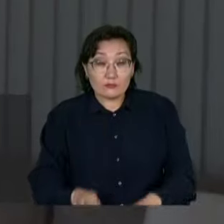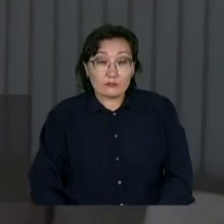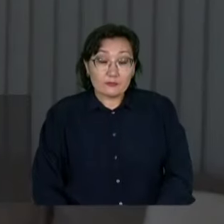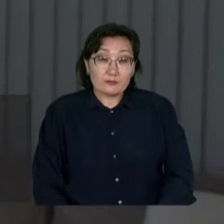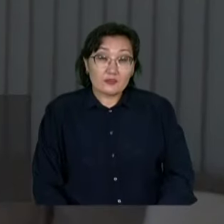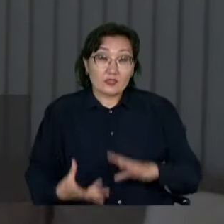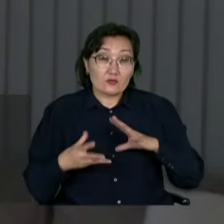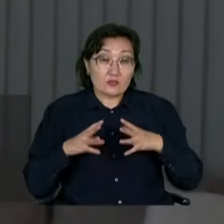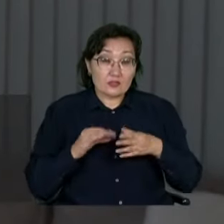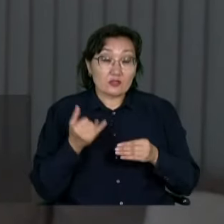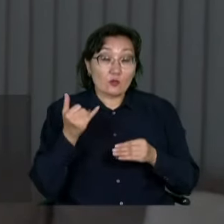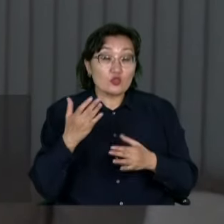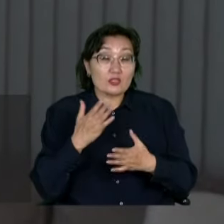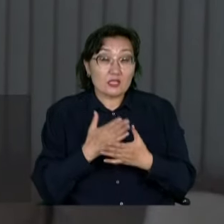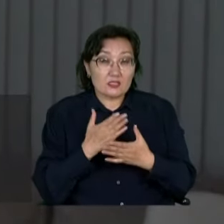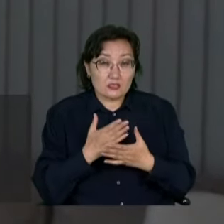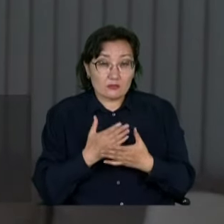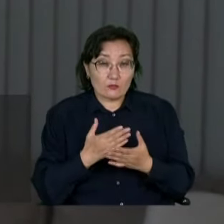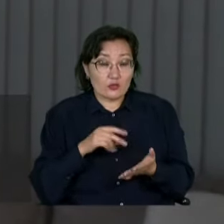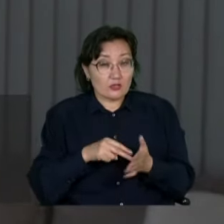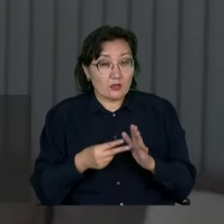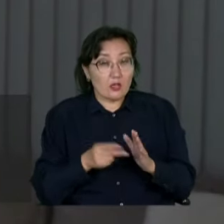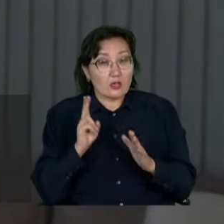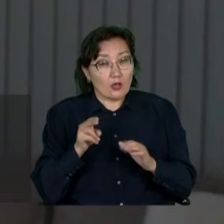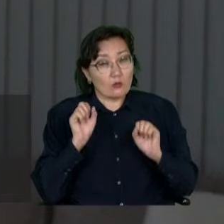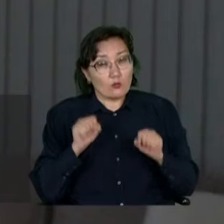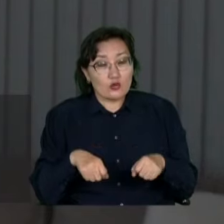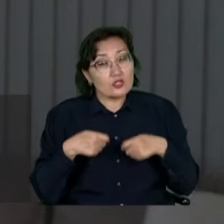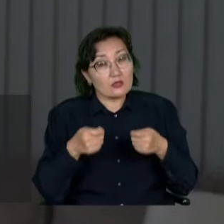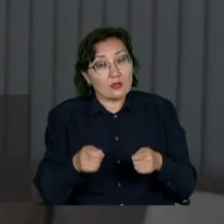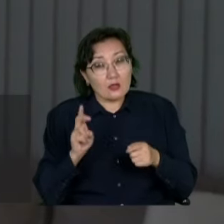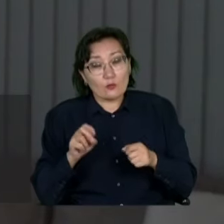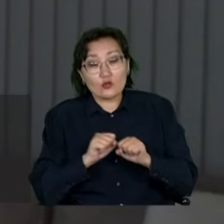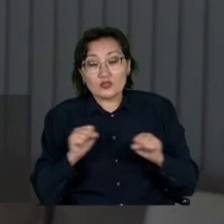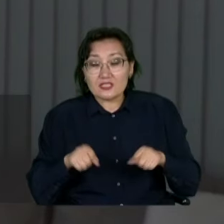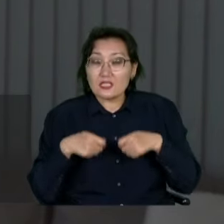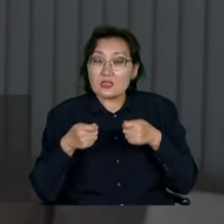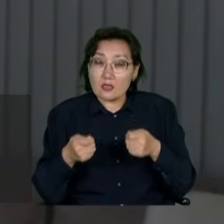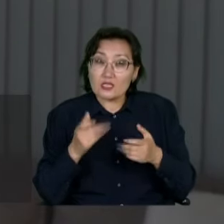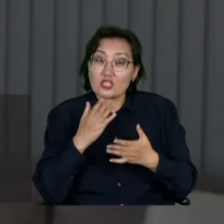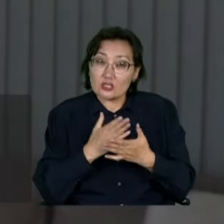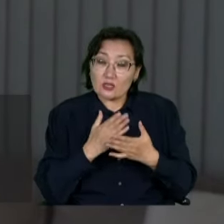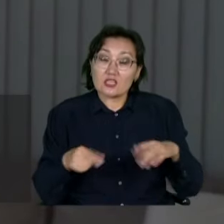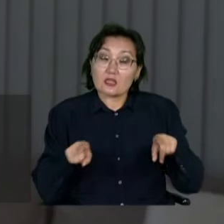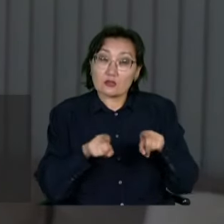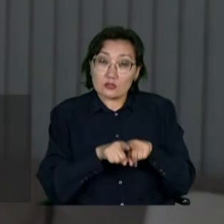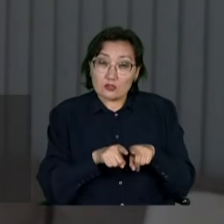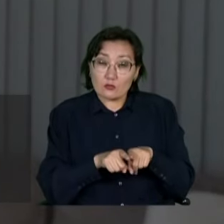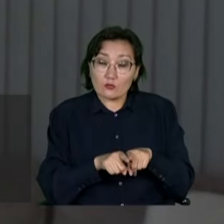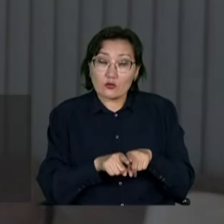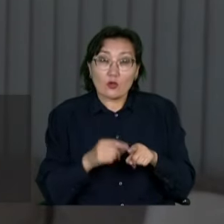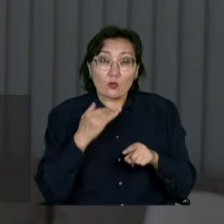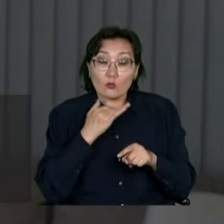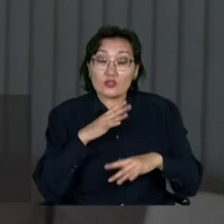В целом, то есть у них есть картина, кому можно давать, кому нельзя давать. Есть также у